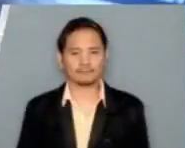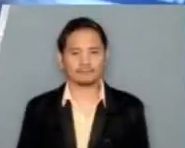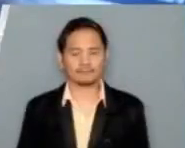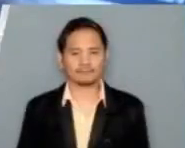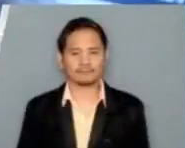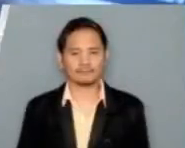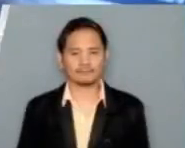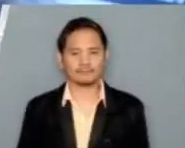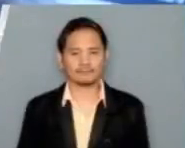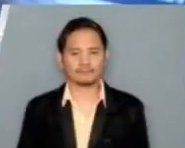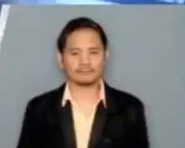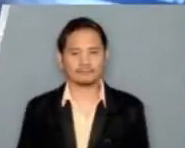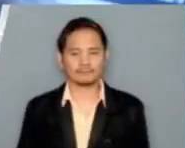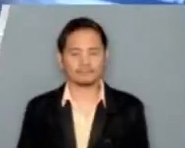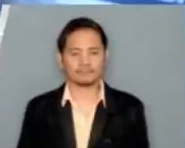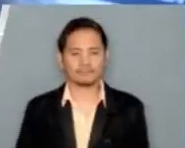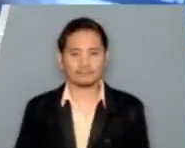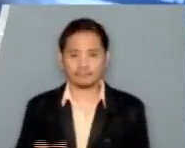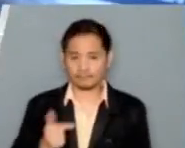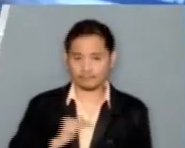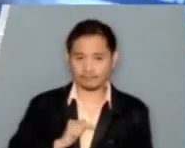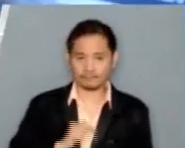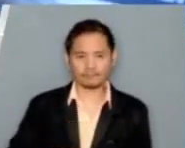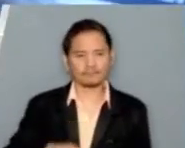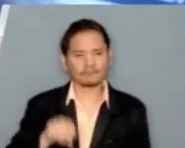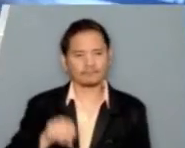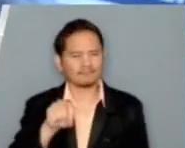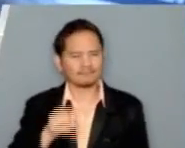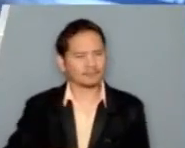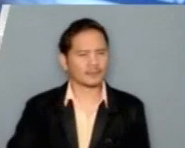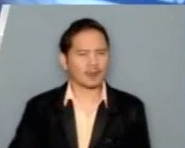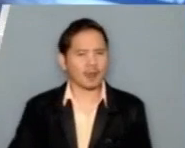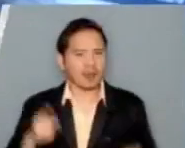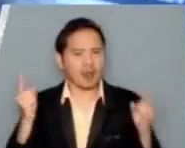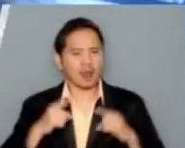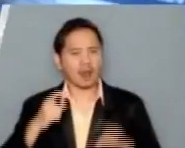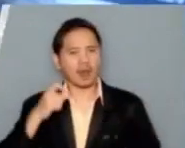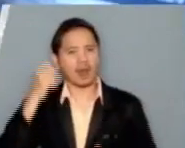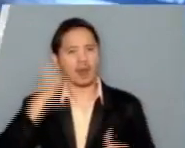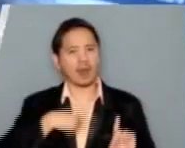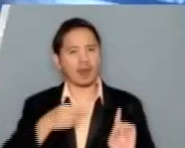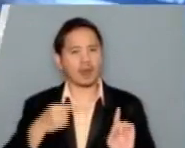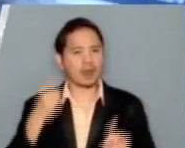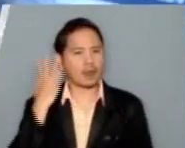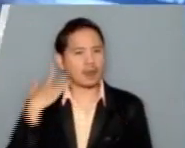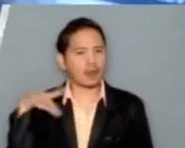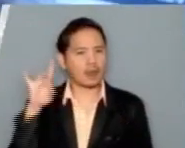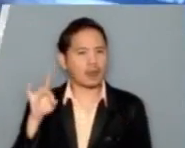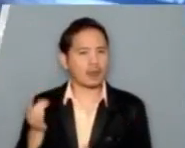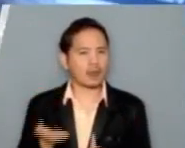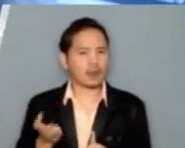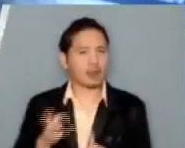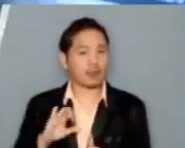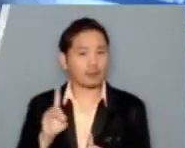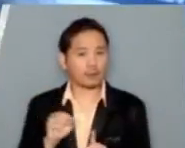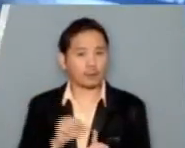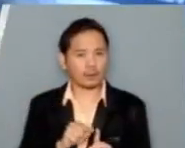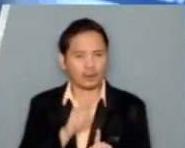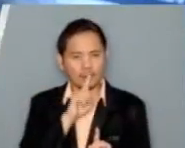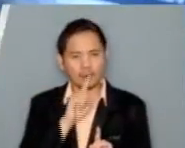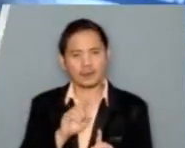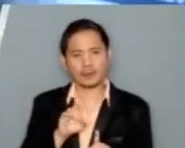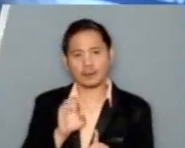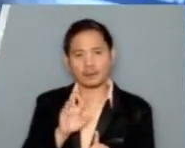Cyril Susan may nangyaring insidente man dito sa kagayan de oro city sa bisperas at pagkatapos sa lubug na Bagong